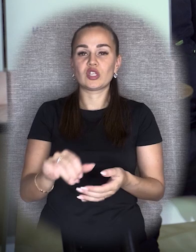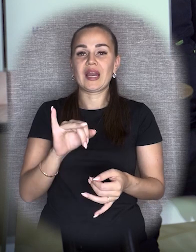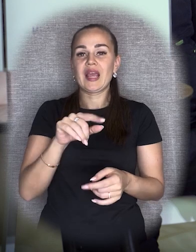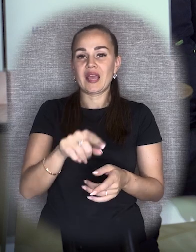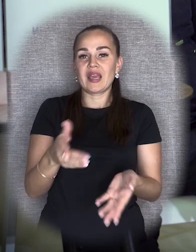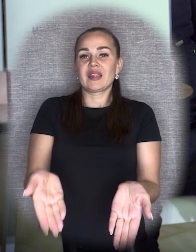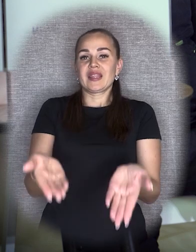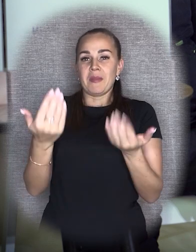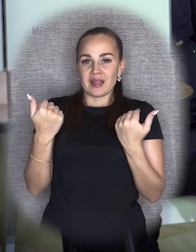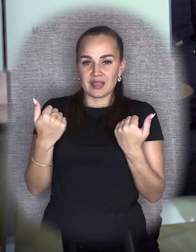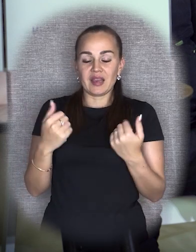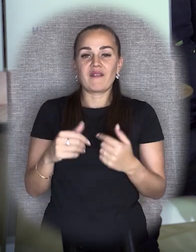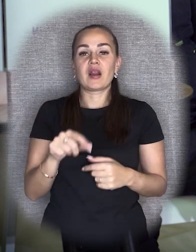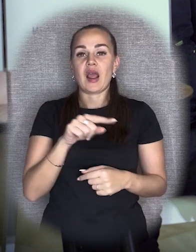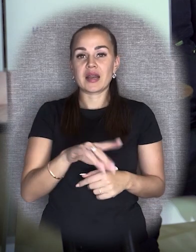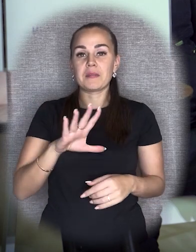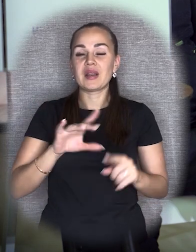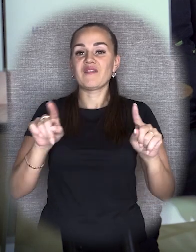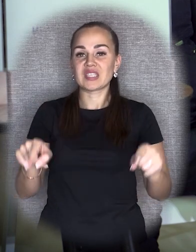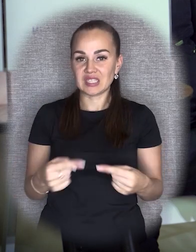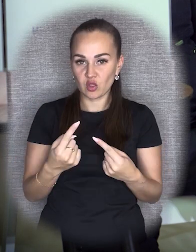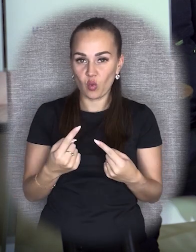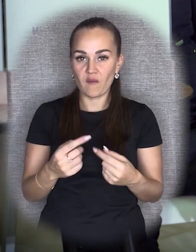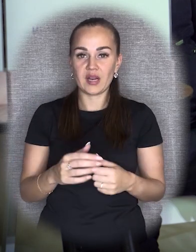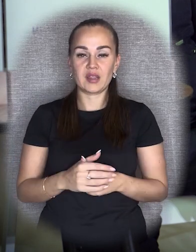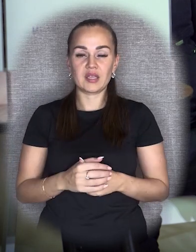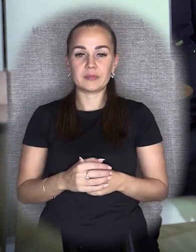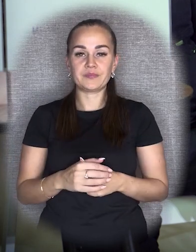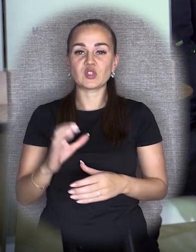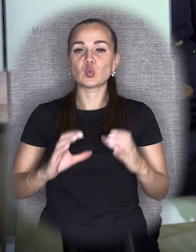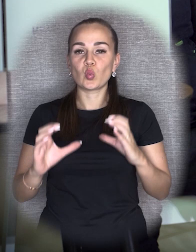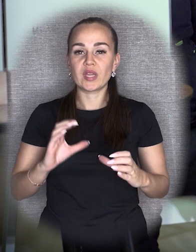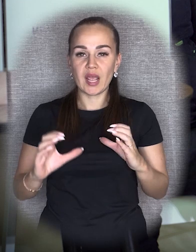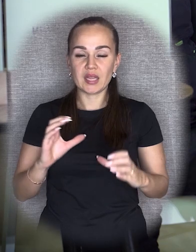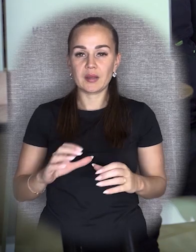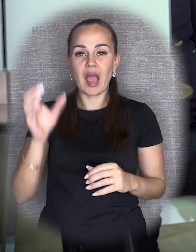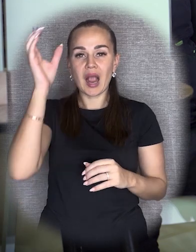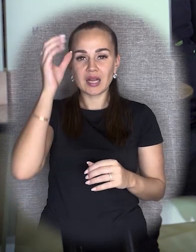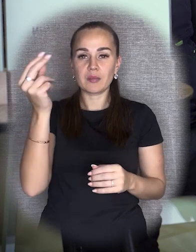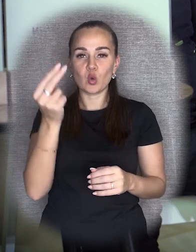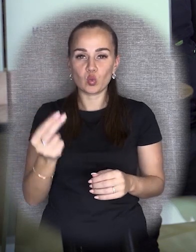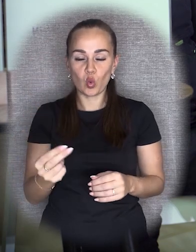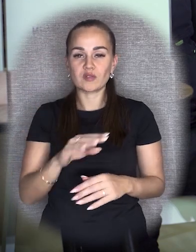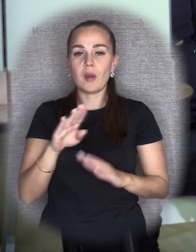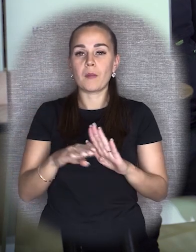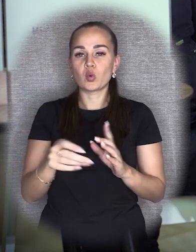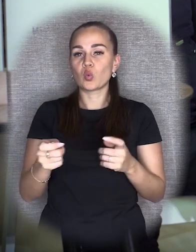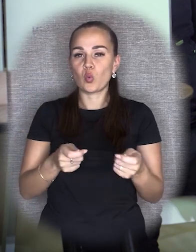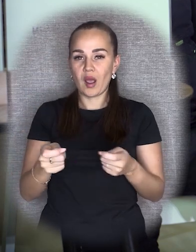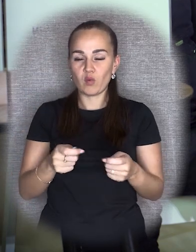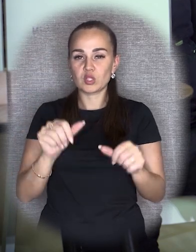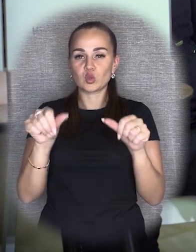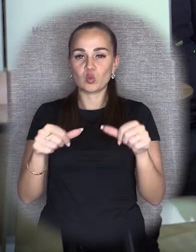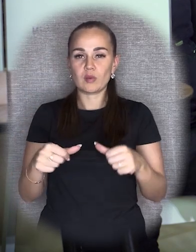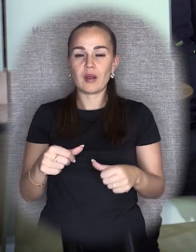их демонтировали, были восстановлены студентами Академии художеств под